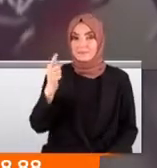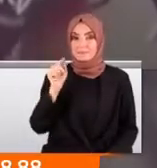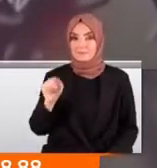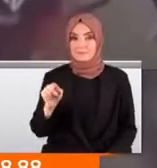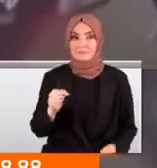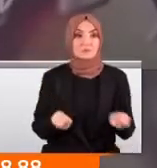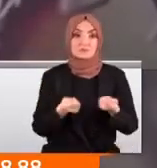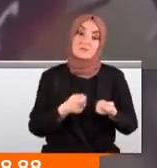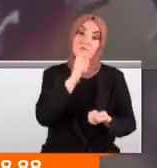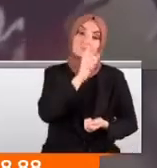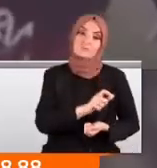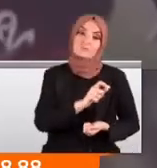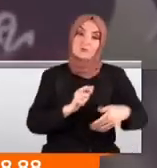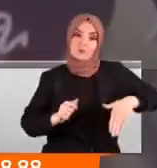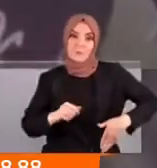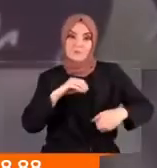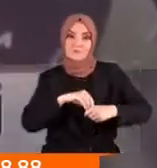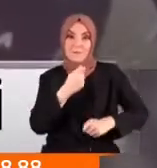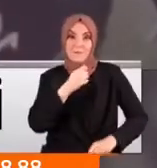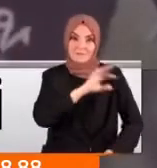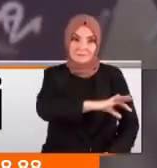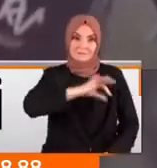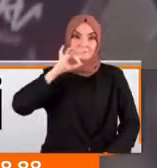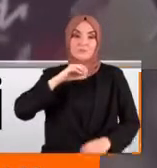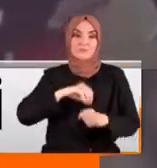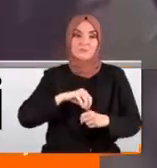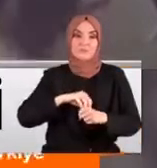cebindeki parayı almak için harekete geçti.